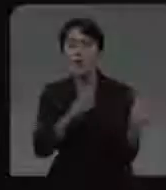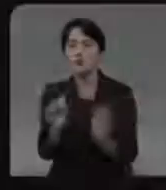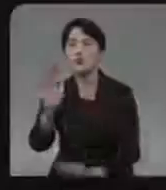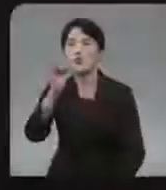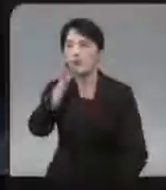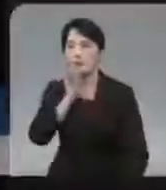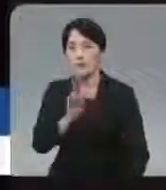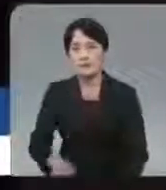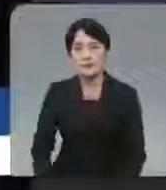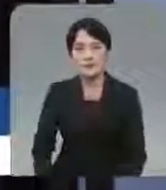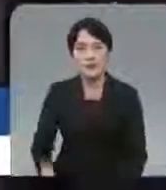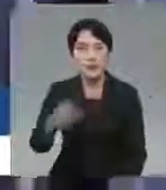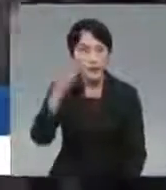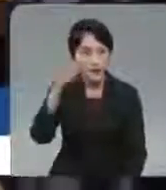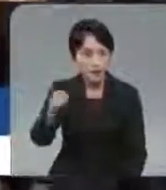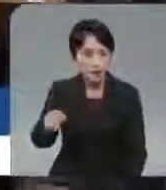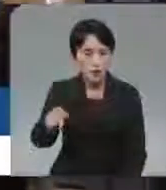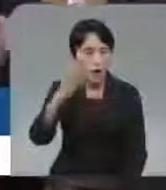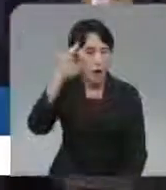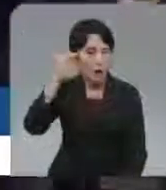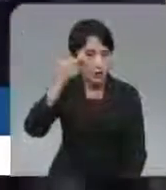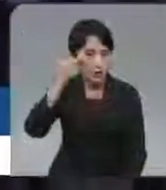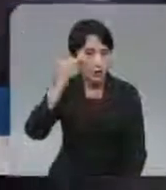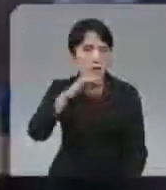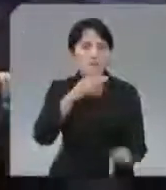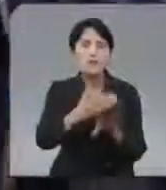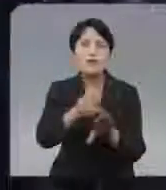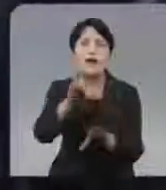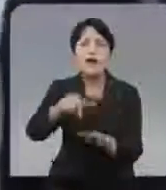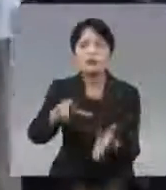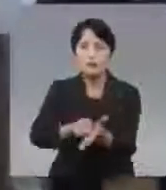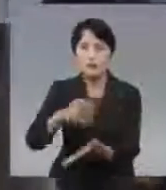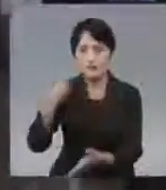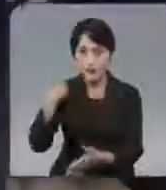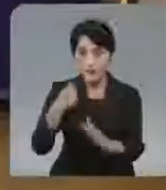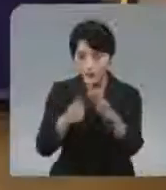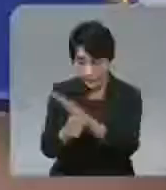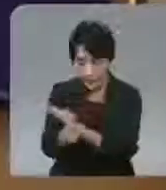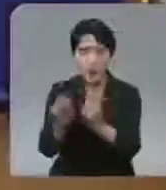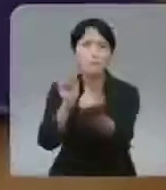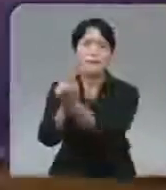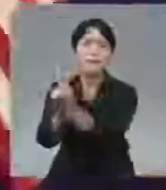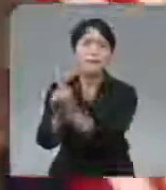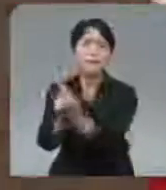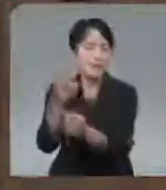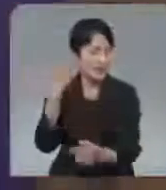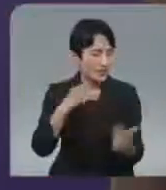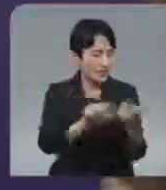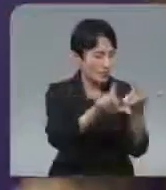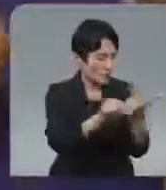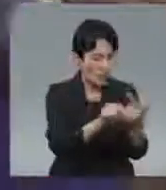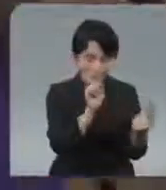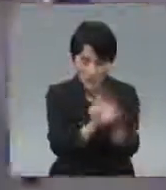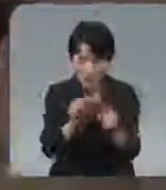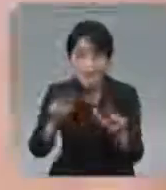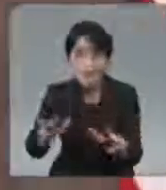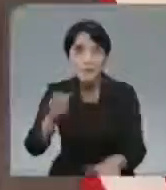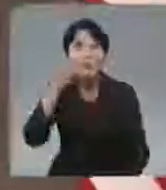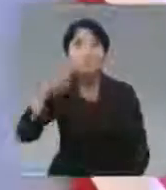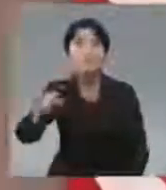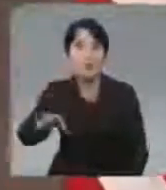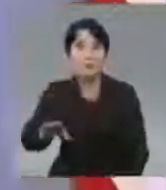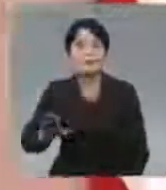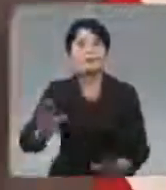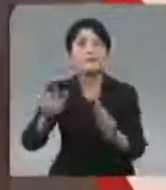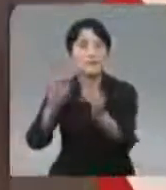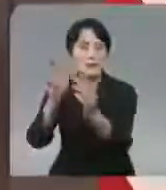Bộ trưởng đoàn đàm phán hạt nhân thuộc Bộ Ngoại giao Hàn Quốc notop ngày 23 tháng 8 đã gặp gỡ và hội Đàm với đặt phải viên phụ